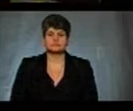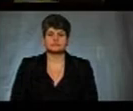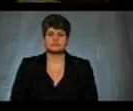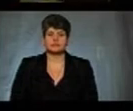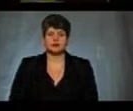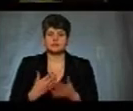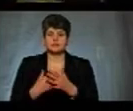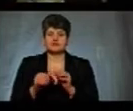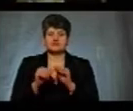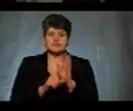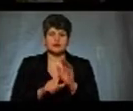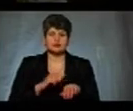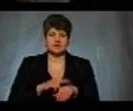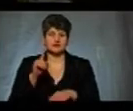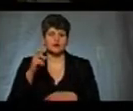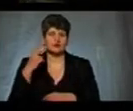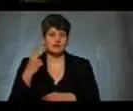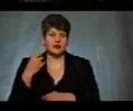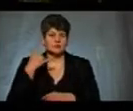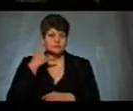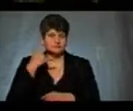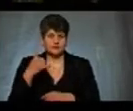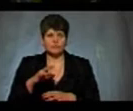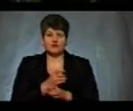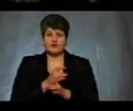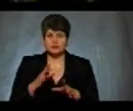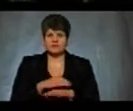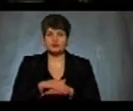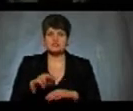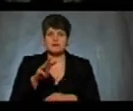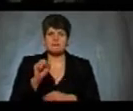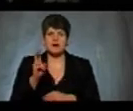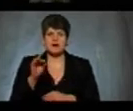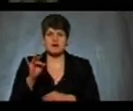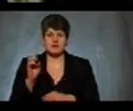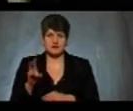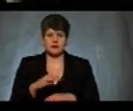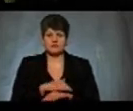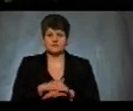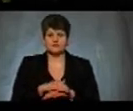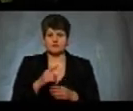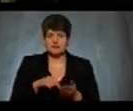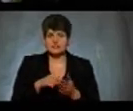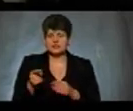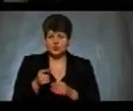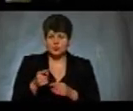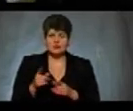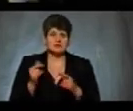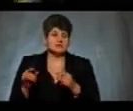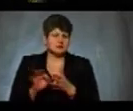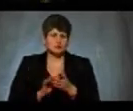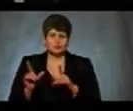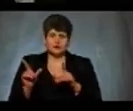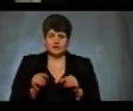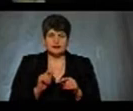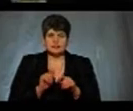Близько 16-ї години на лінію 102 поступило повідомлення про вибух на вулиці Макаренка в місті Тернополі. Одразу на місце події виїхала